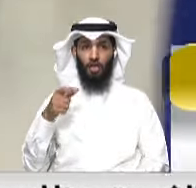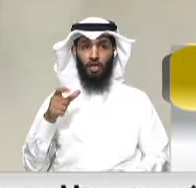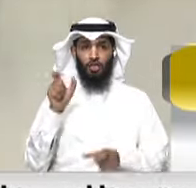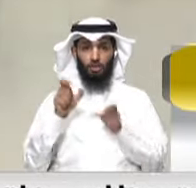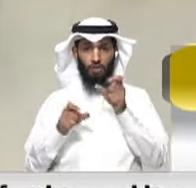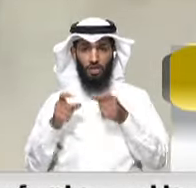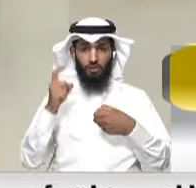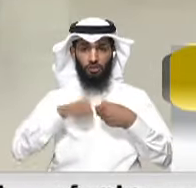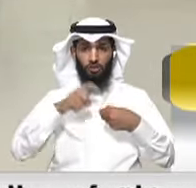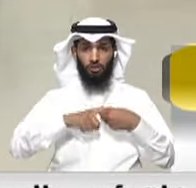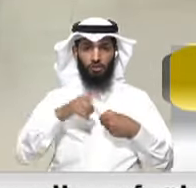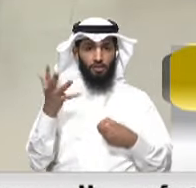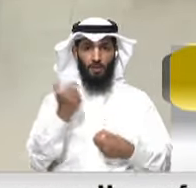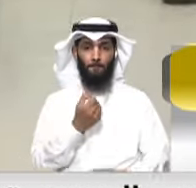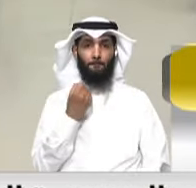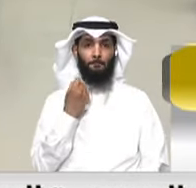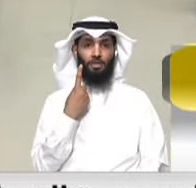منتسب،